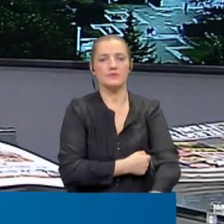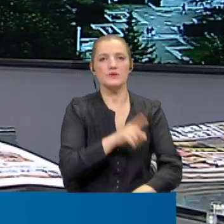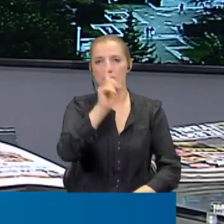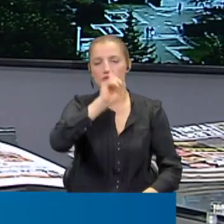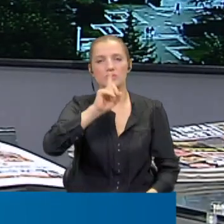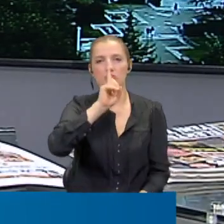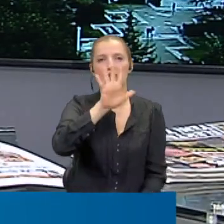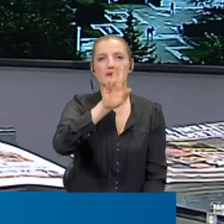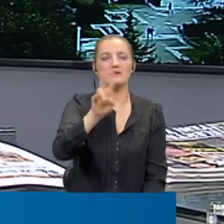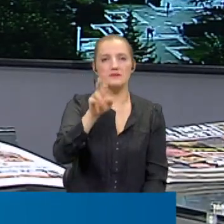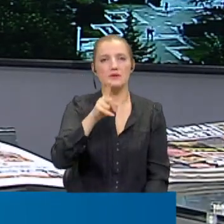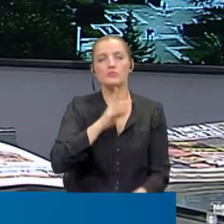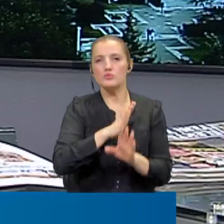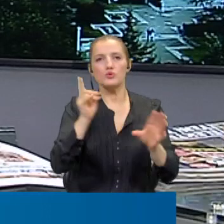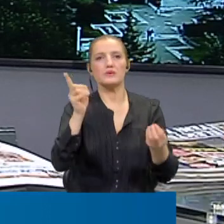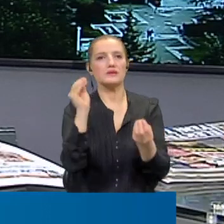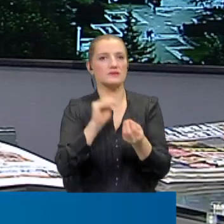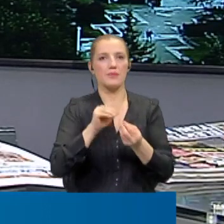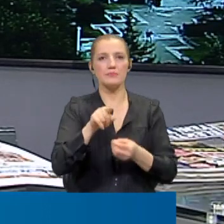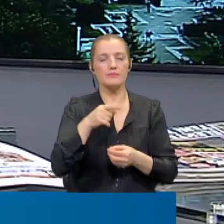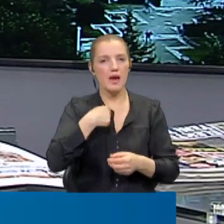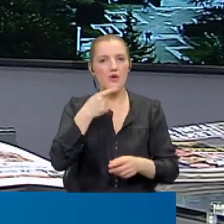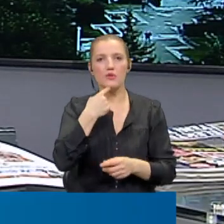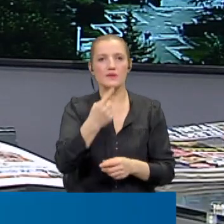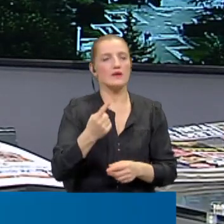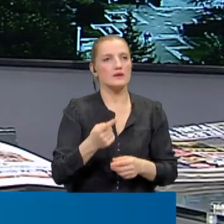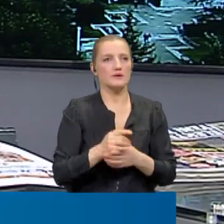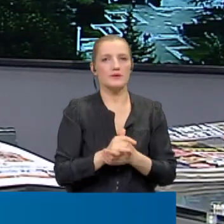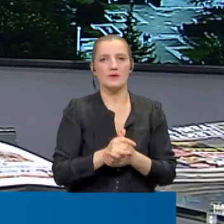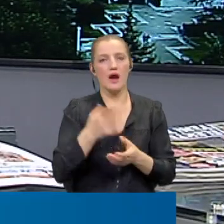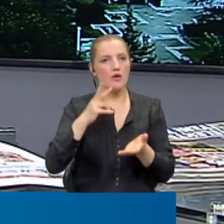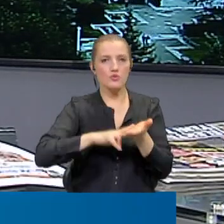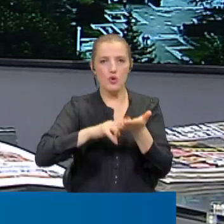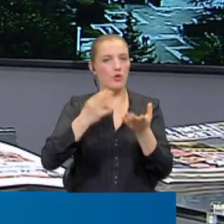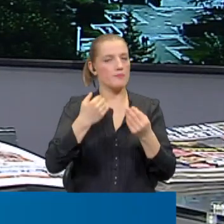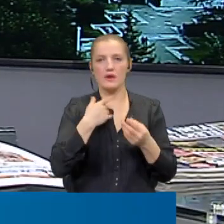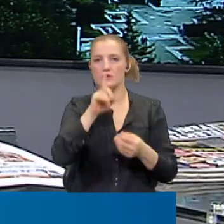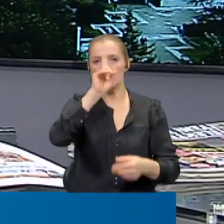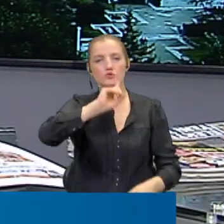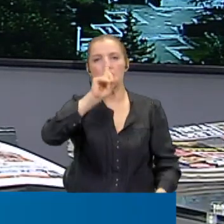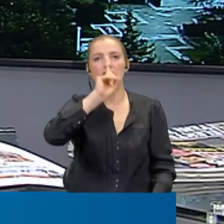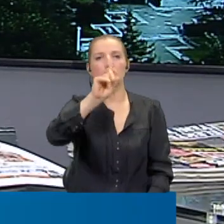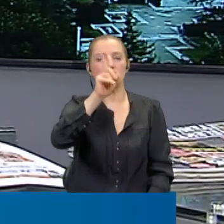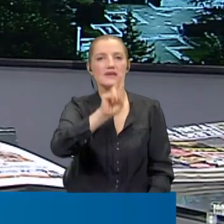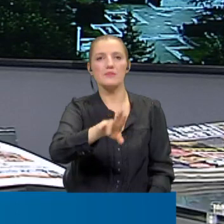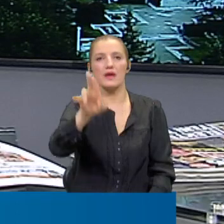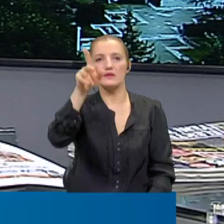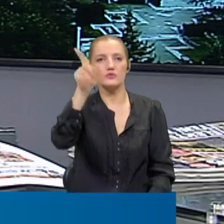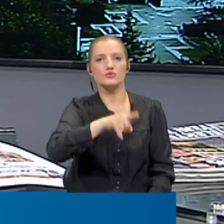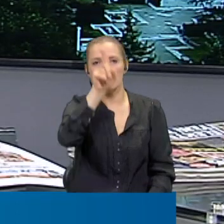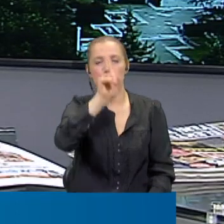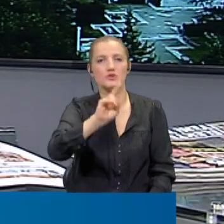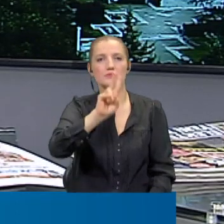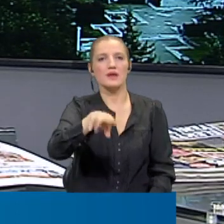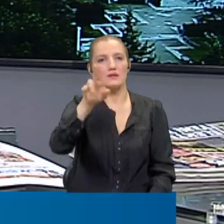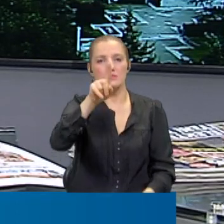zaten büyük bir zam gibi ben ona denk gelmiyorum diyor abone olarak yüzdeyüz 27'lik bir zammı